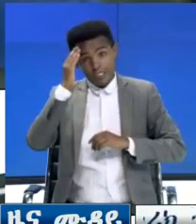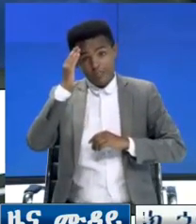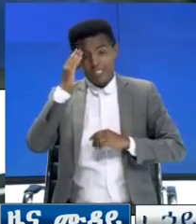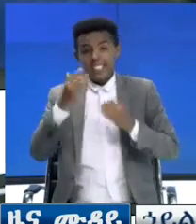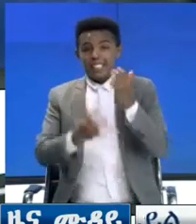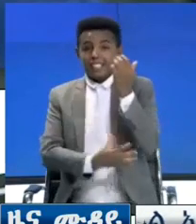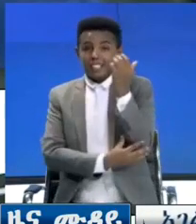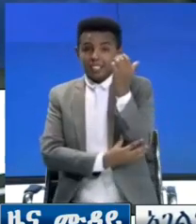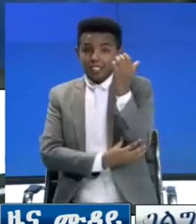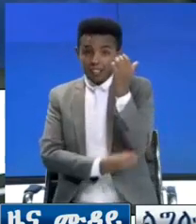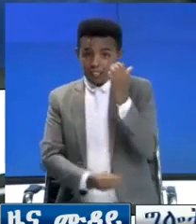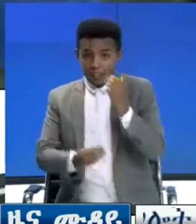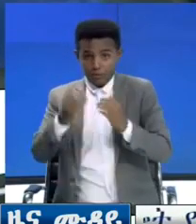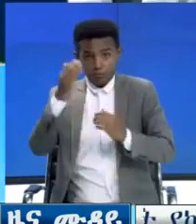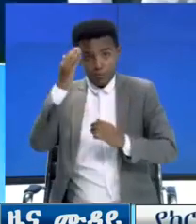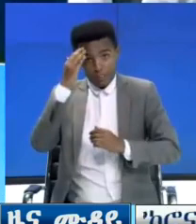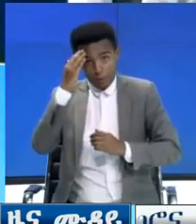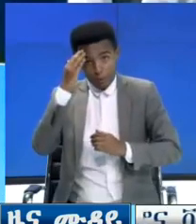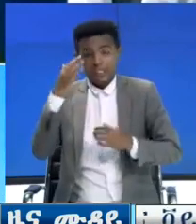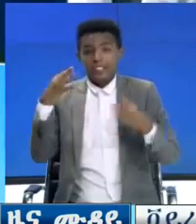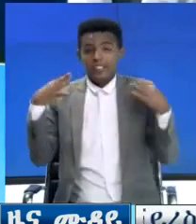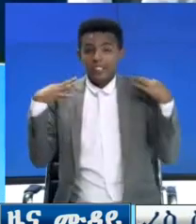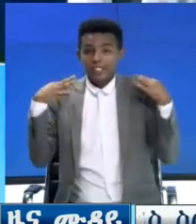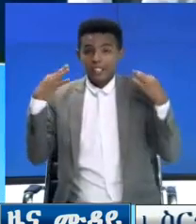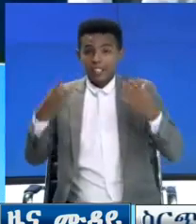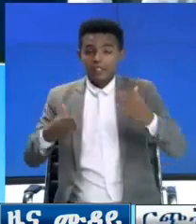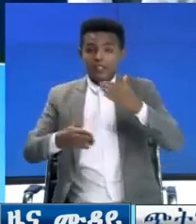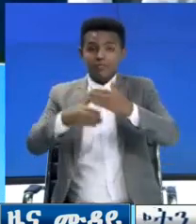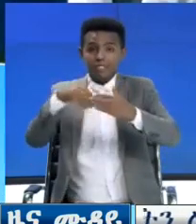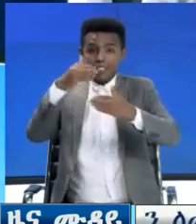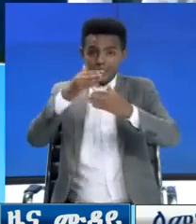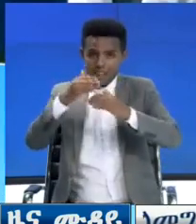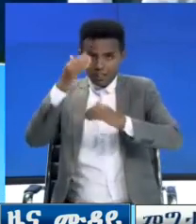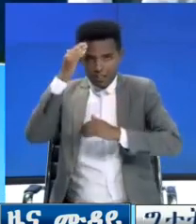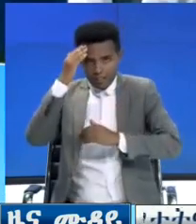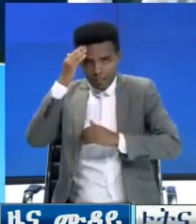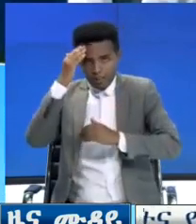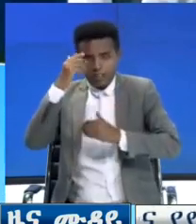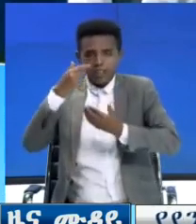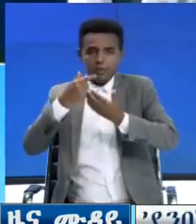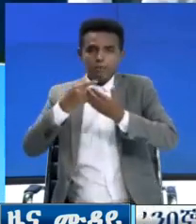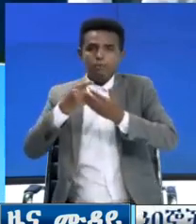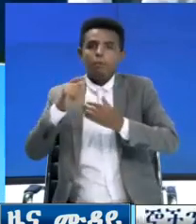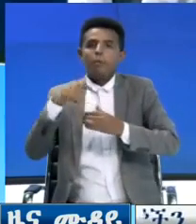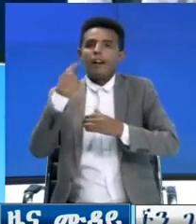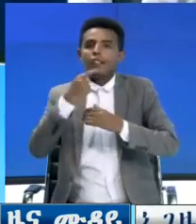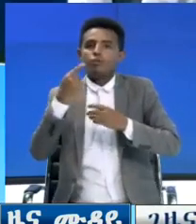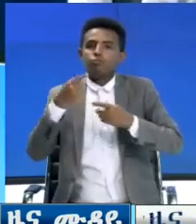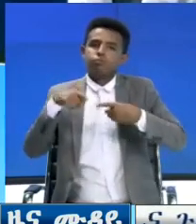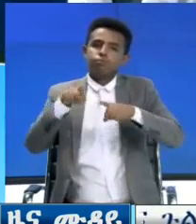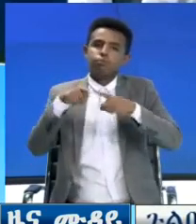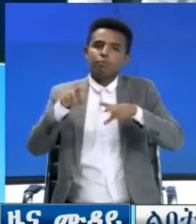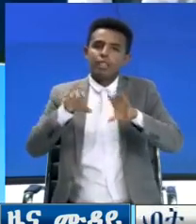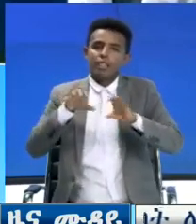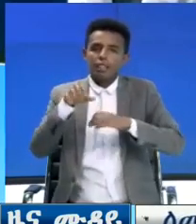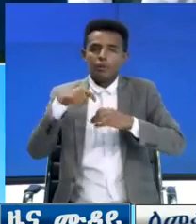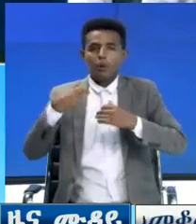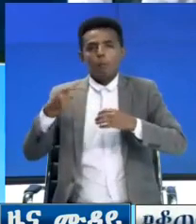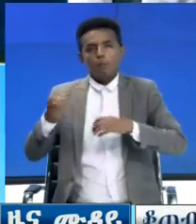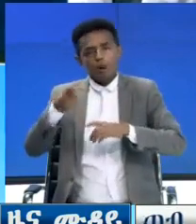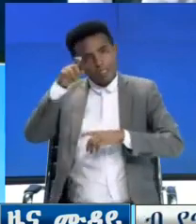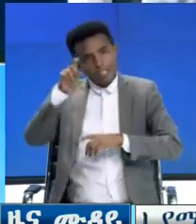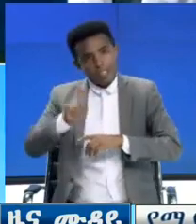የድህነት ምጣኔ ይታወቃል፣ የጤና ኢንፍራስትራክቸር ይታወቃል። ማንን ነው ብለን የምናደርገው? ስለዚህ መሆን